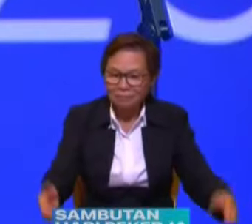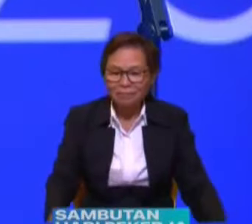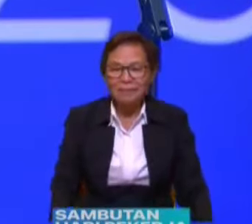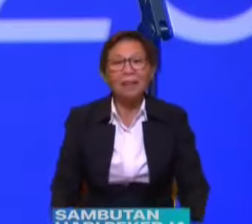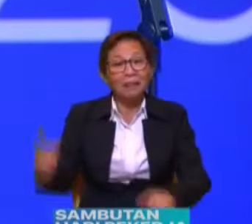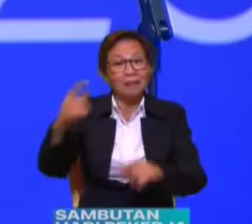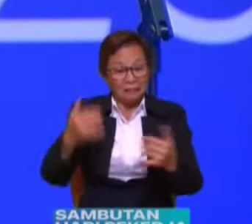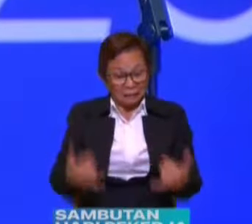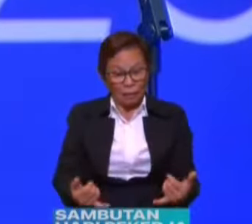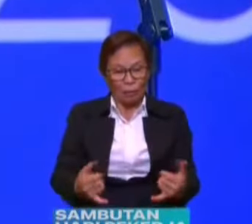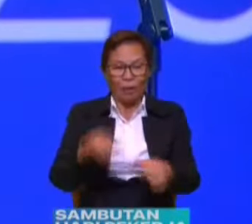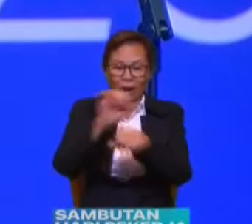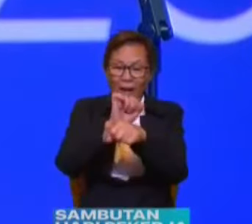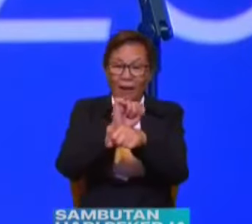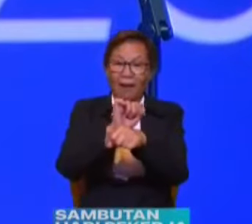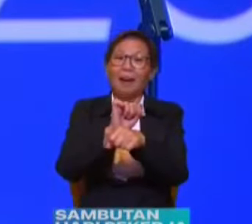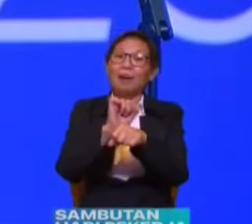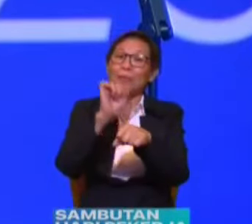hari ini hari pekerja.